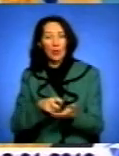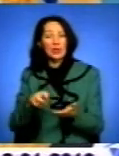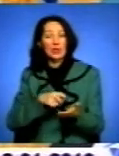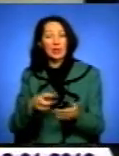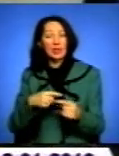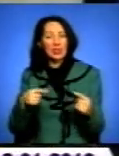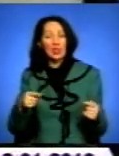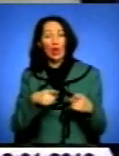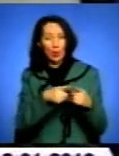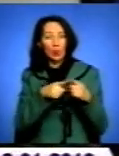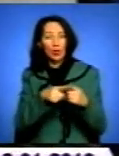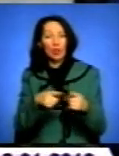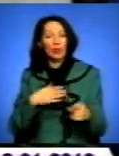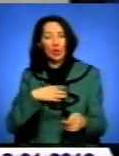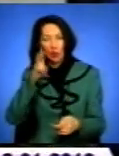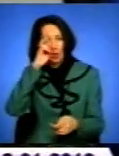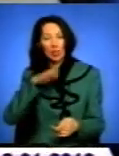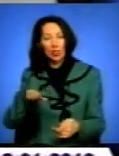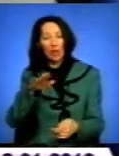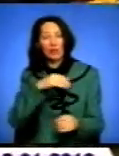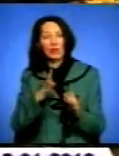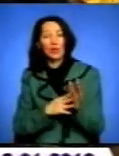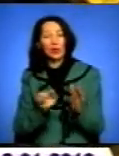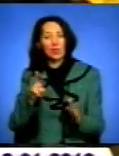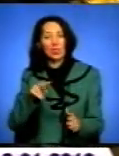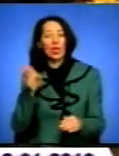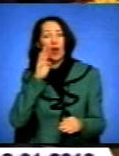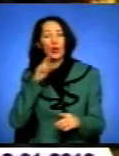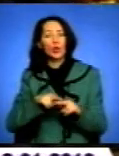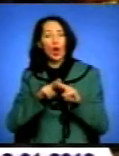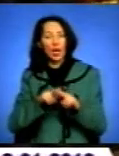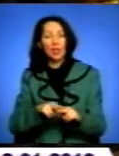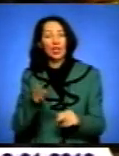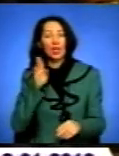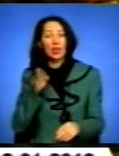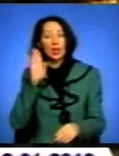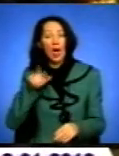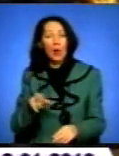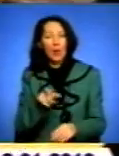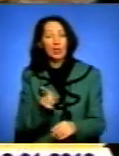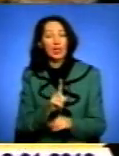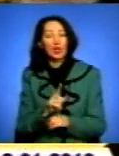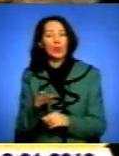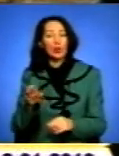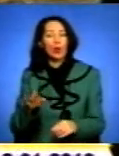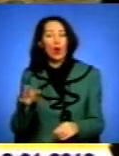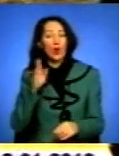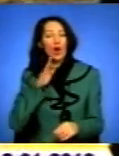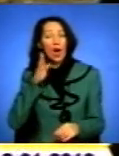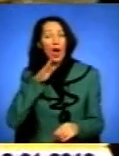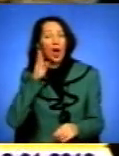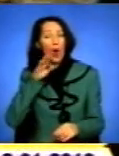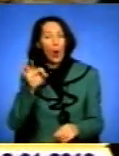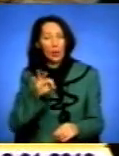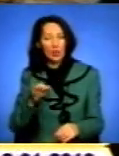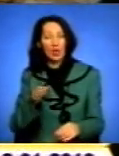нашої держави. 19 січня на водохреща на березі Тернопільського ставу владики різних конфесій освятять воду. І це лише